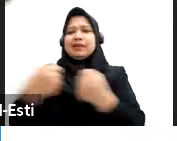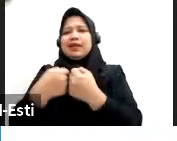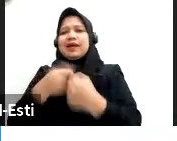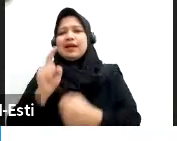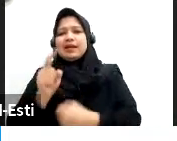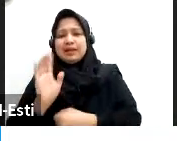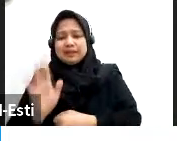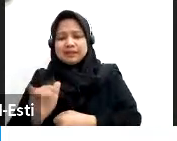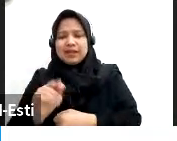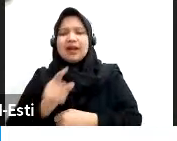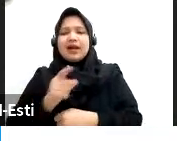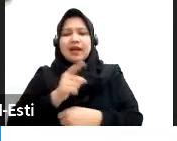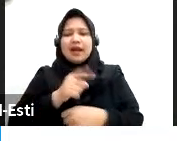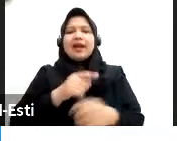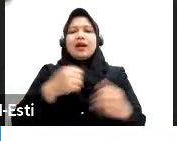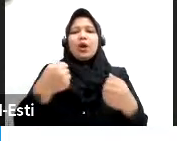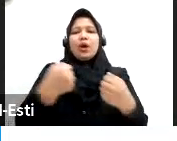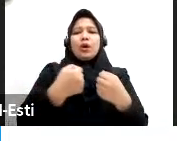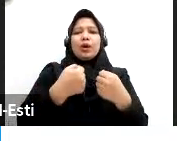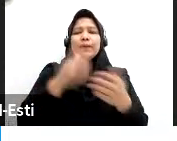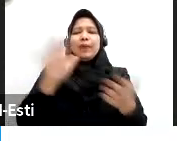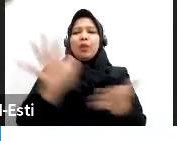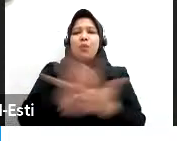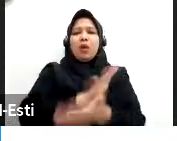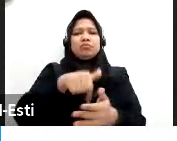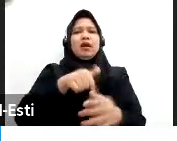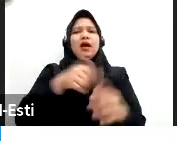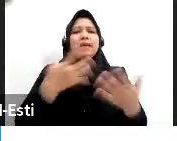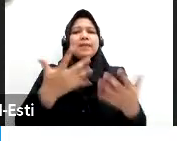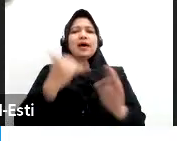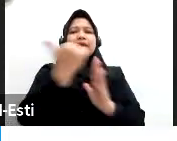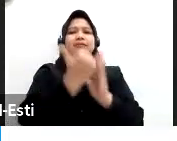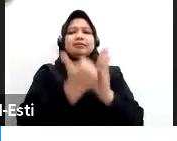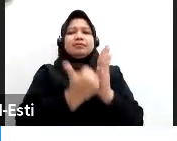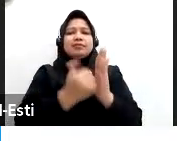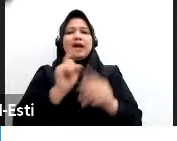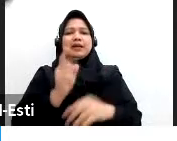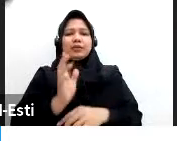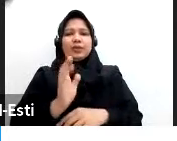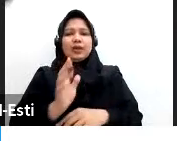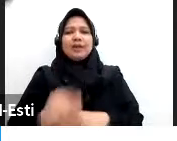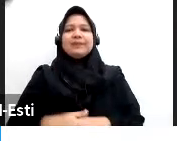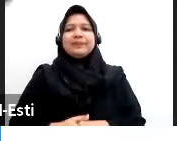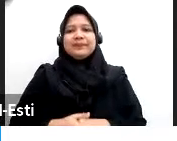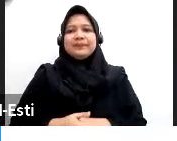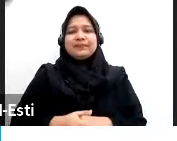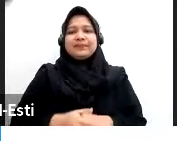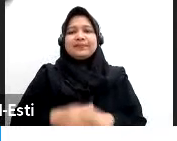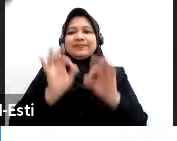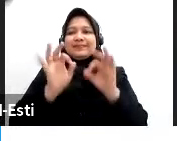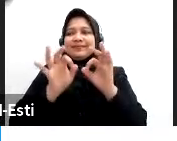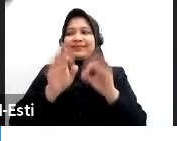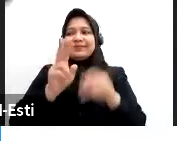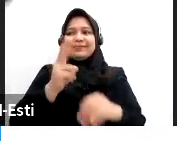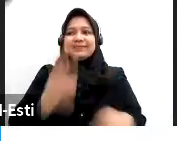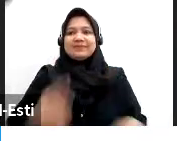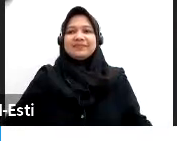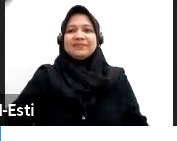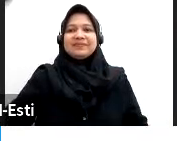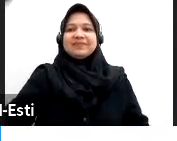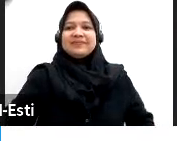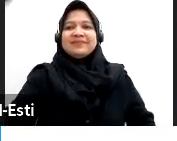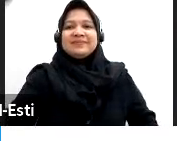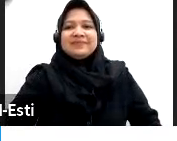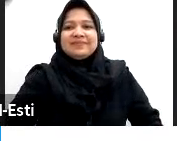peluang Kita sudah mempunyai regulasi yang mendukung ya kemudian ada pertemuan implementasi dari Audi Ardi dalam negeri ya